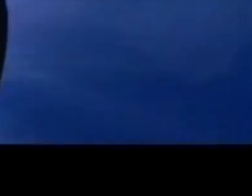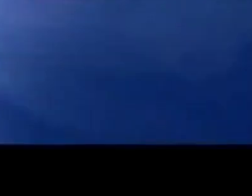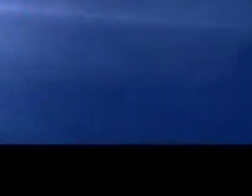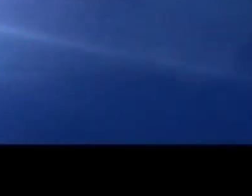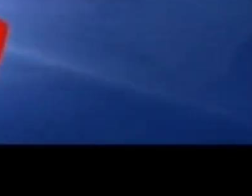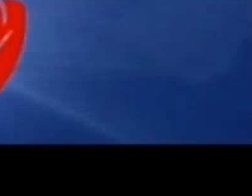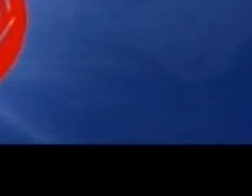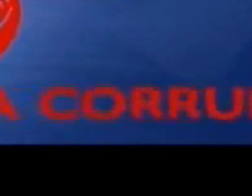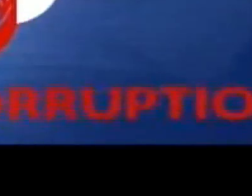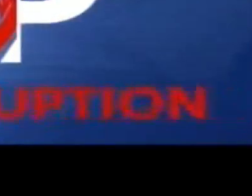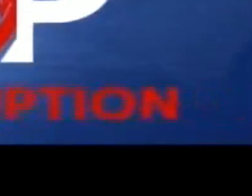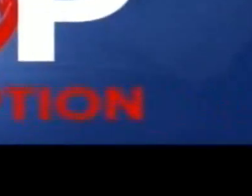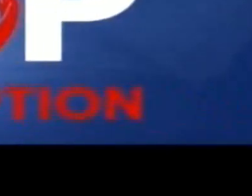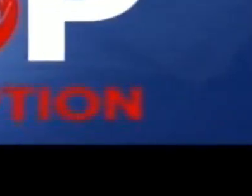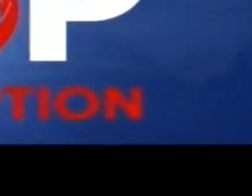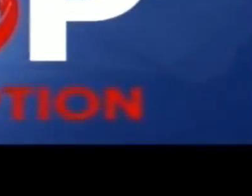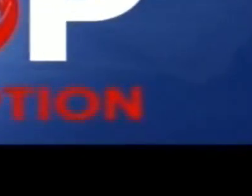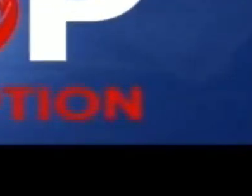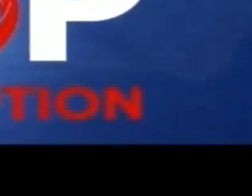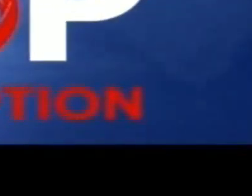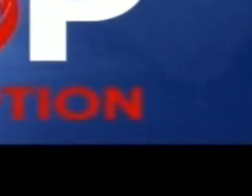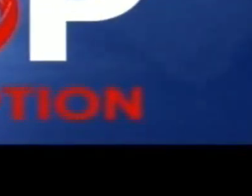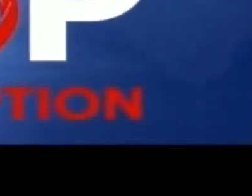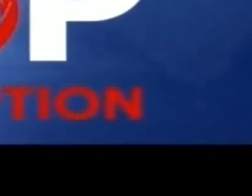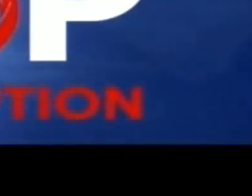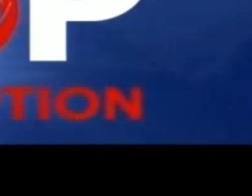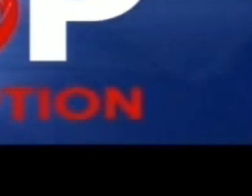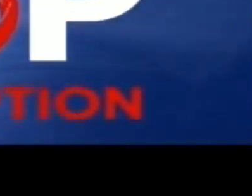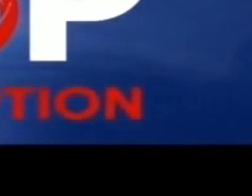Ensemble, luttons contre la corruption en RDC.